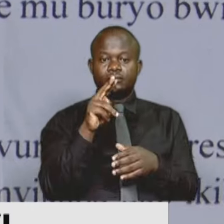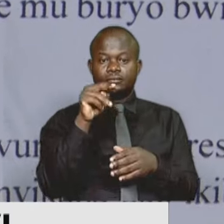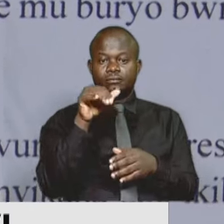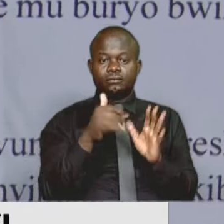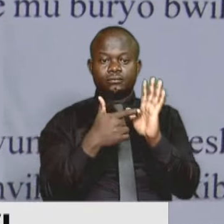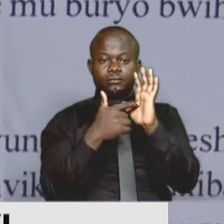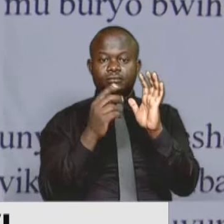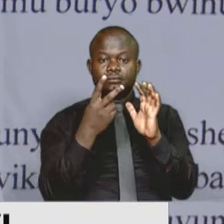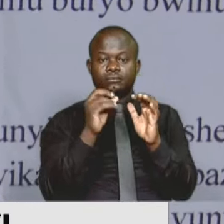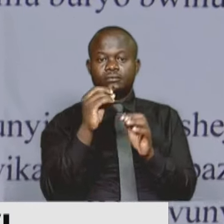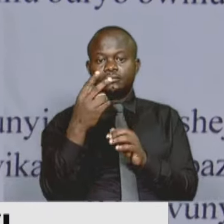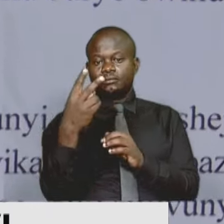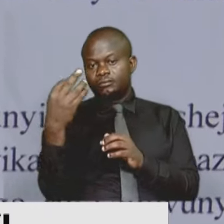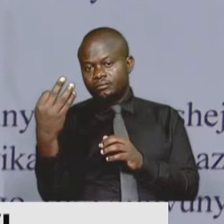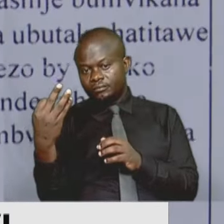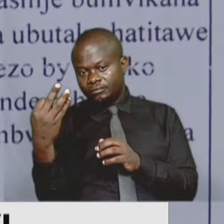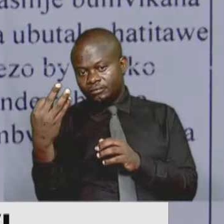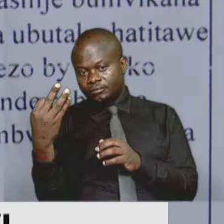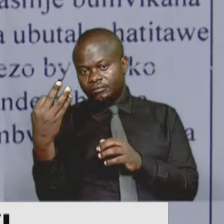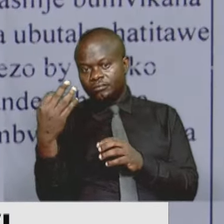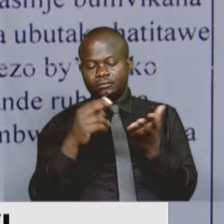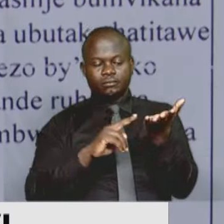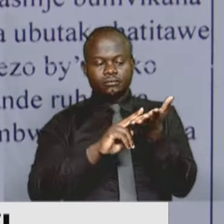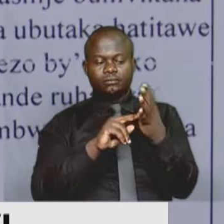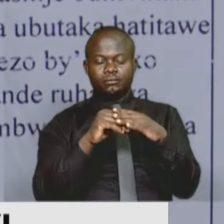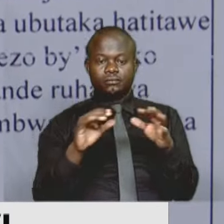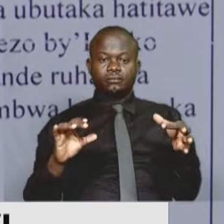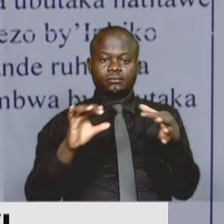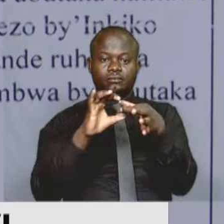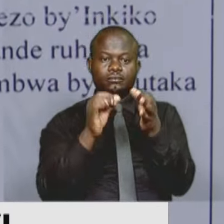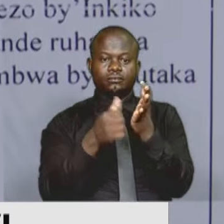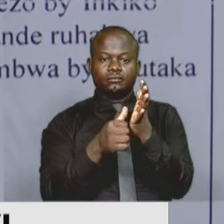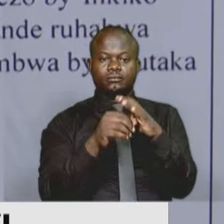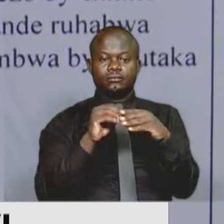muri 2023 rwakoresheje ubuhuza ku bibazo